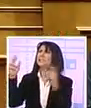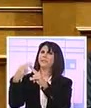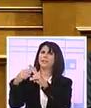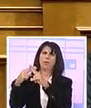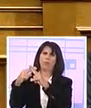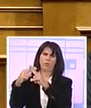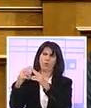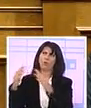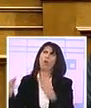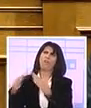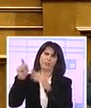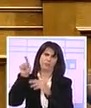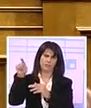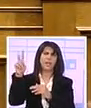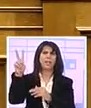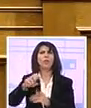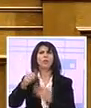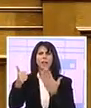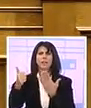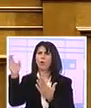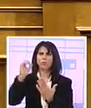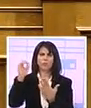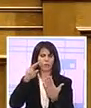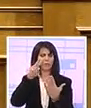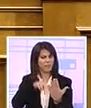στις 26 Οκτώβρη και αυτό δεν το κατάλαβα.